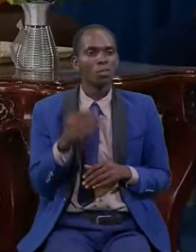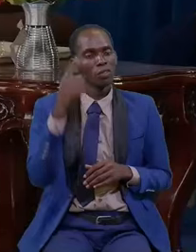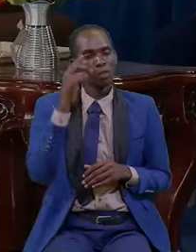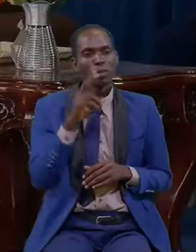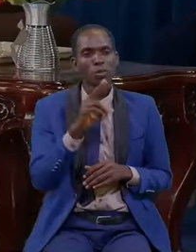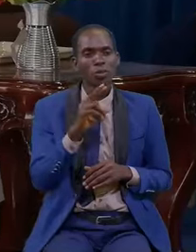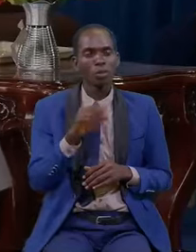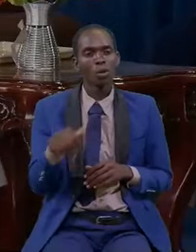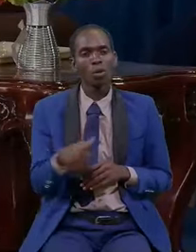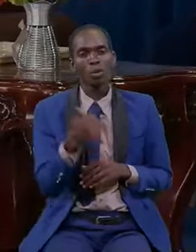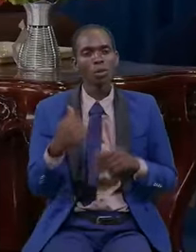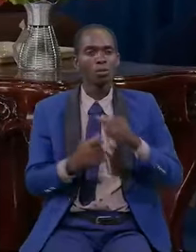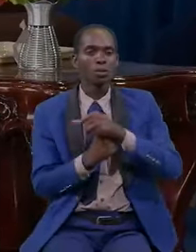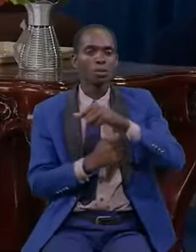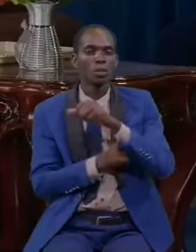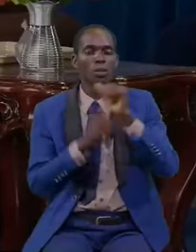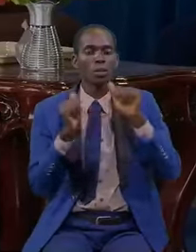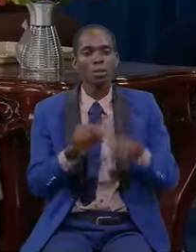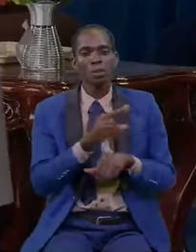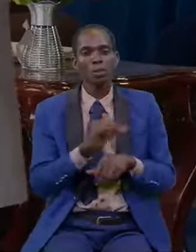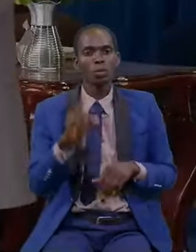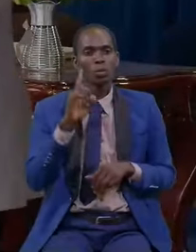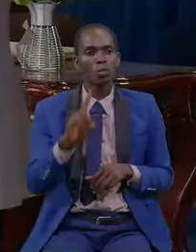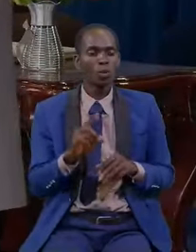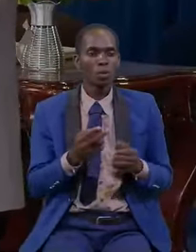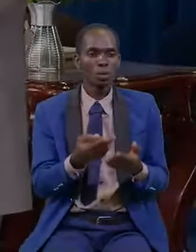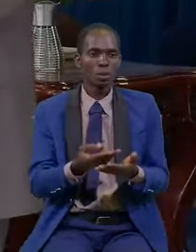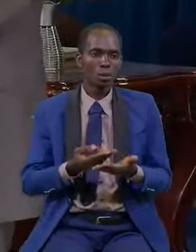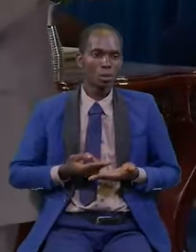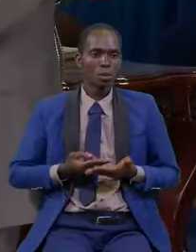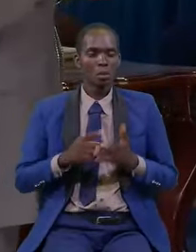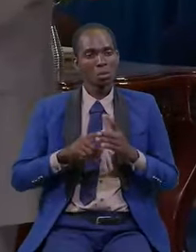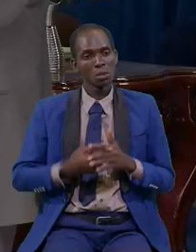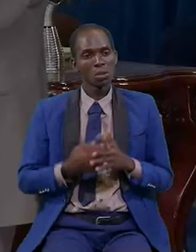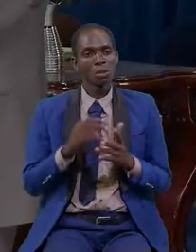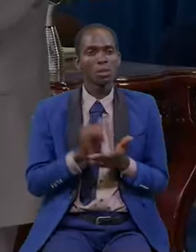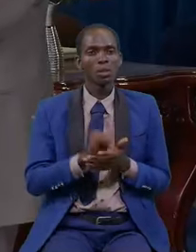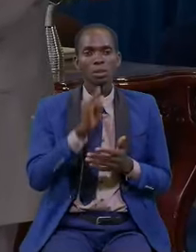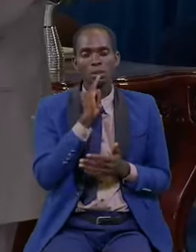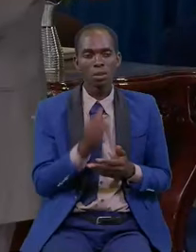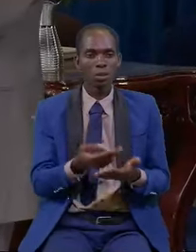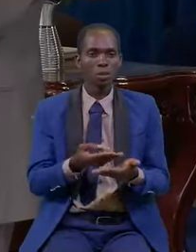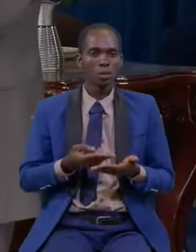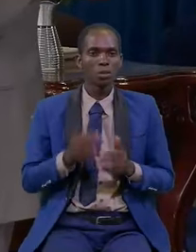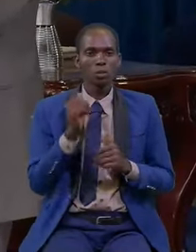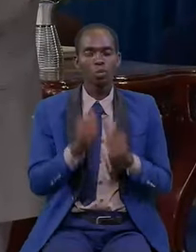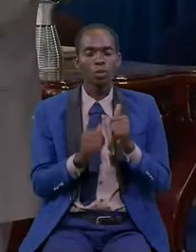un autre fondement que celui qui a été posé, savoir Jésus-Christ.